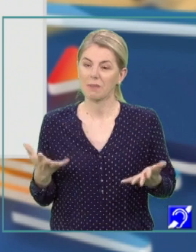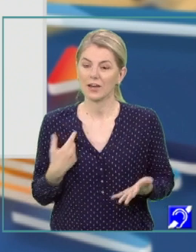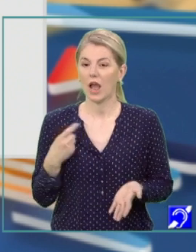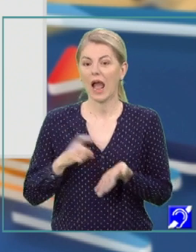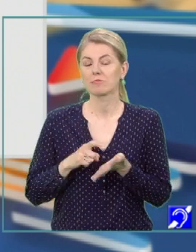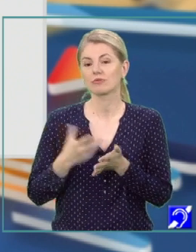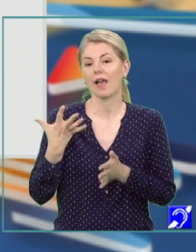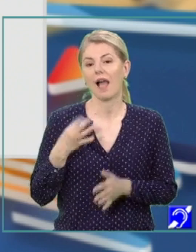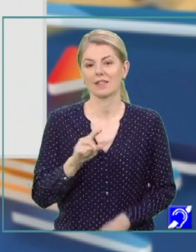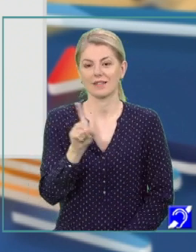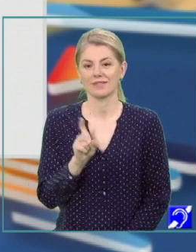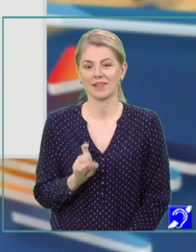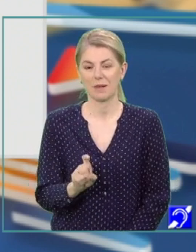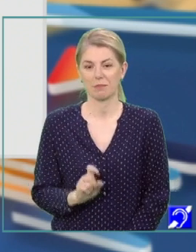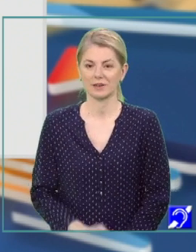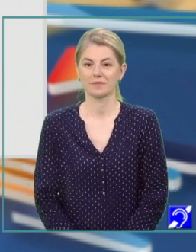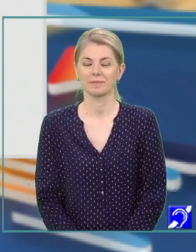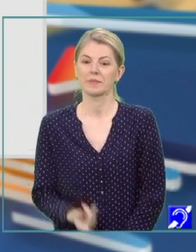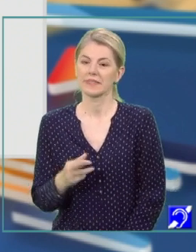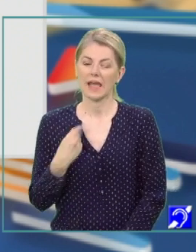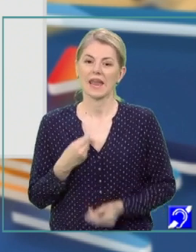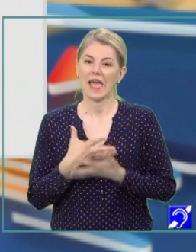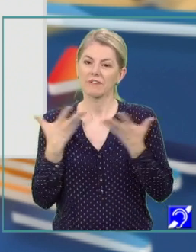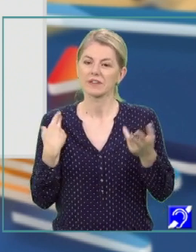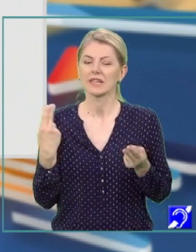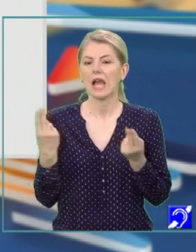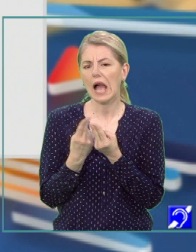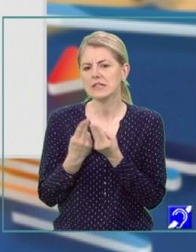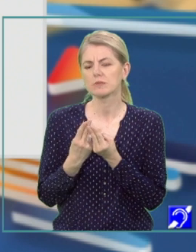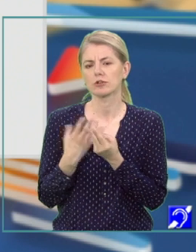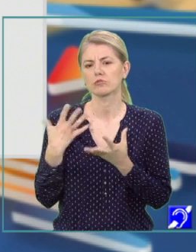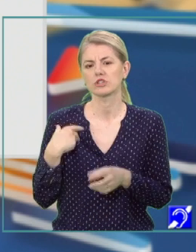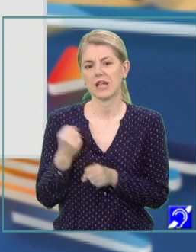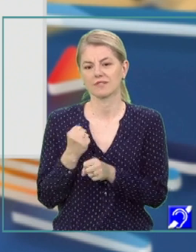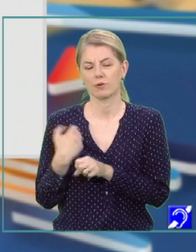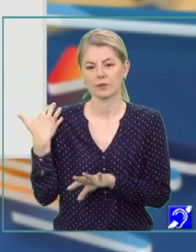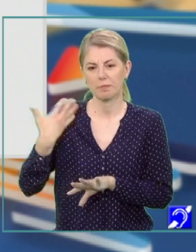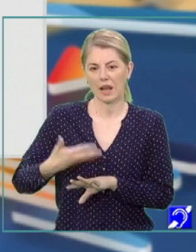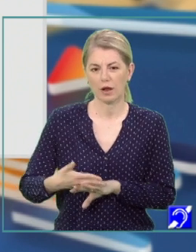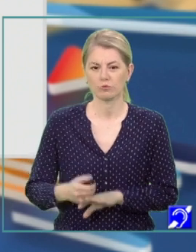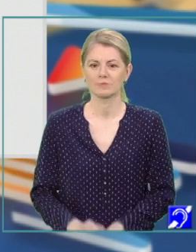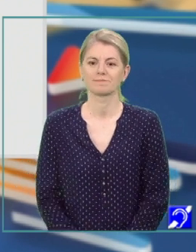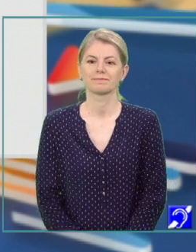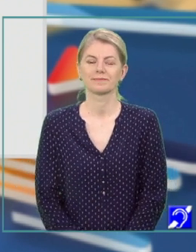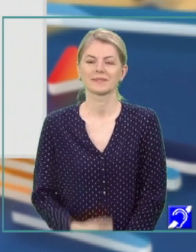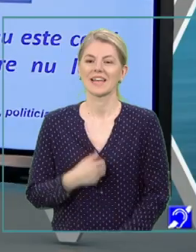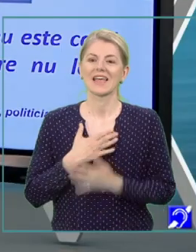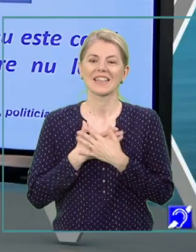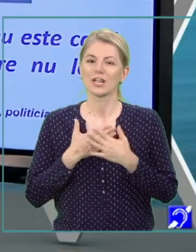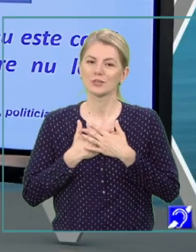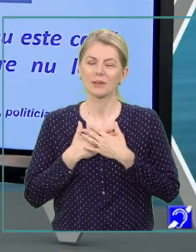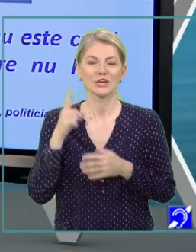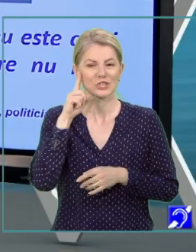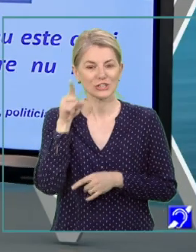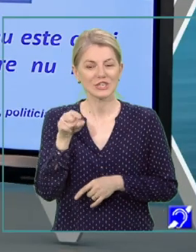alte cerințe, dar evident asemănătoare cu cele pe care voi le-ați rezolvat. Dragii mei,